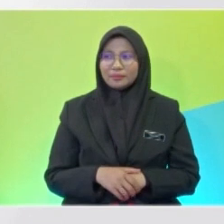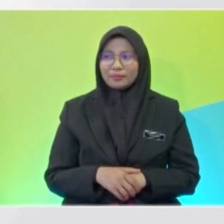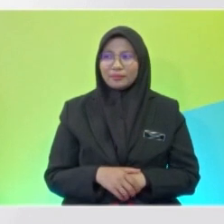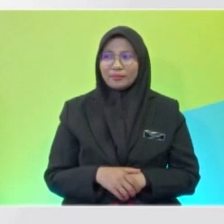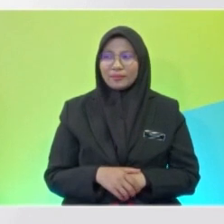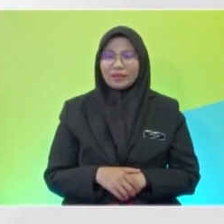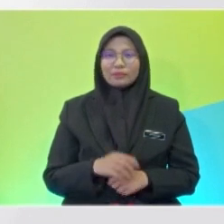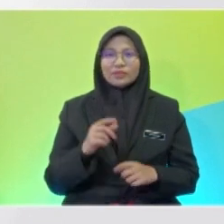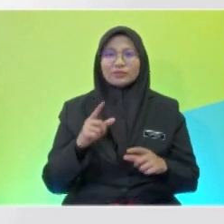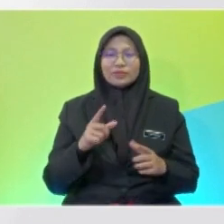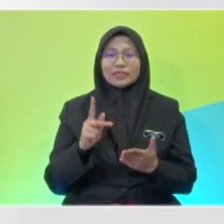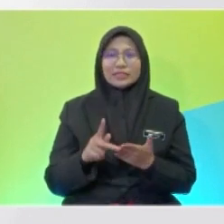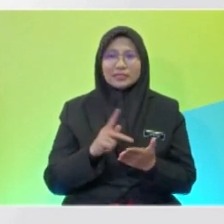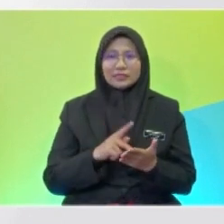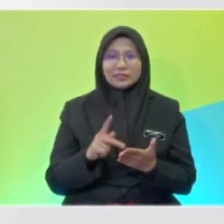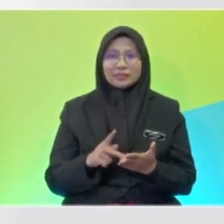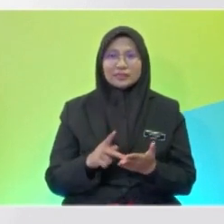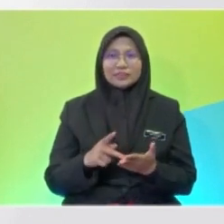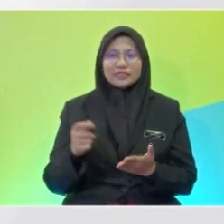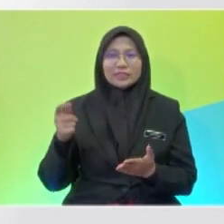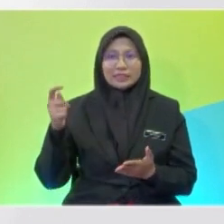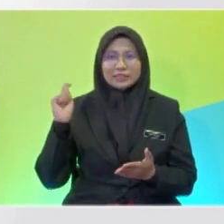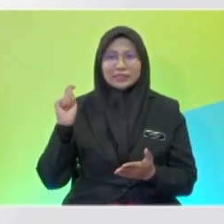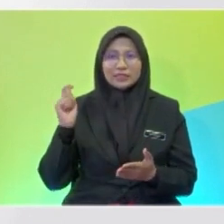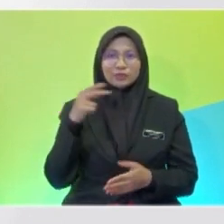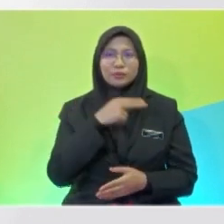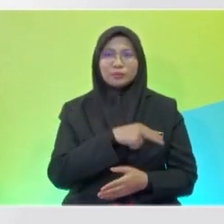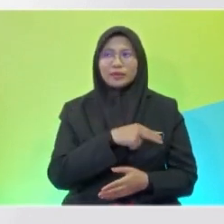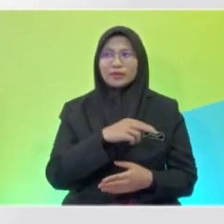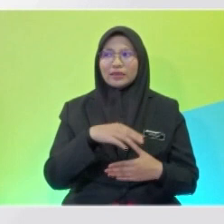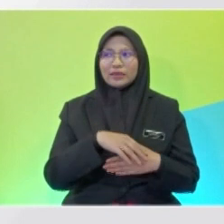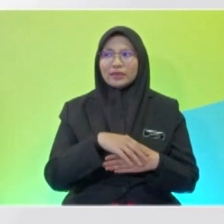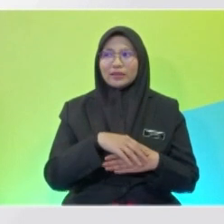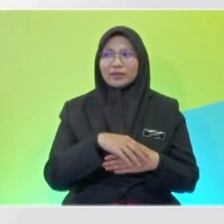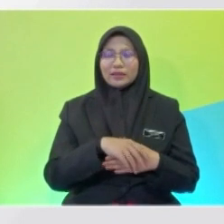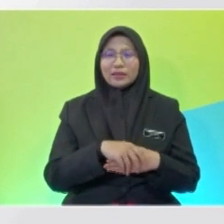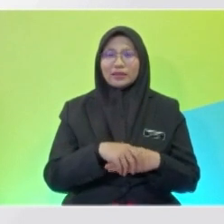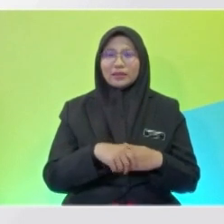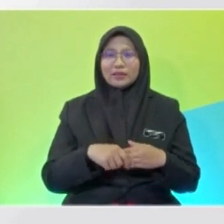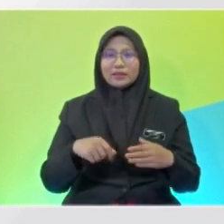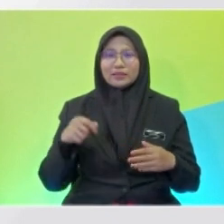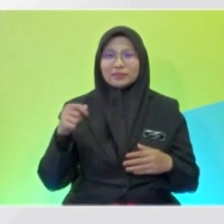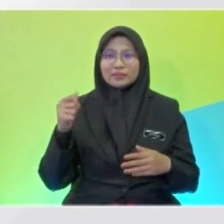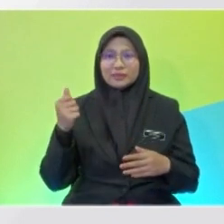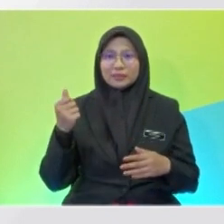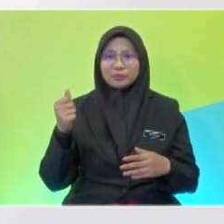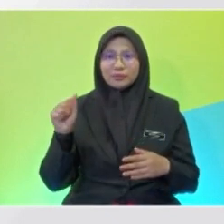langkah kerja penyiraan yaitu 10 Ringgit dalam satu darah kosong pekerja